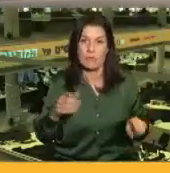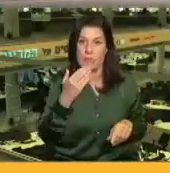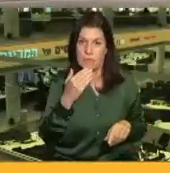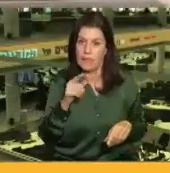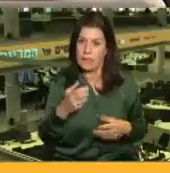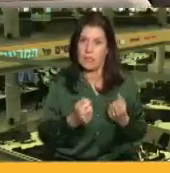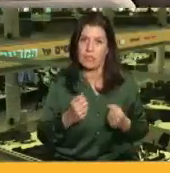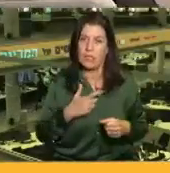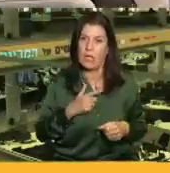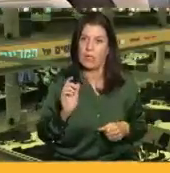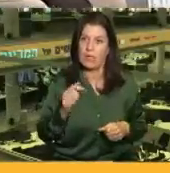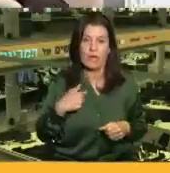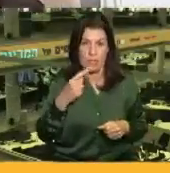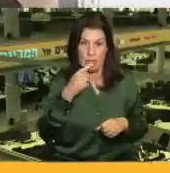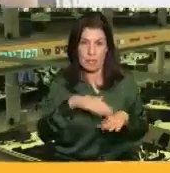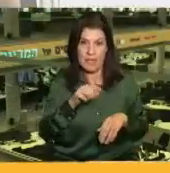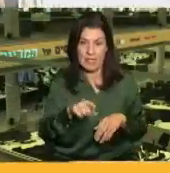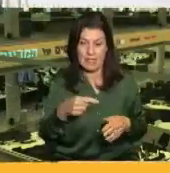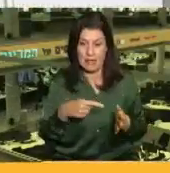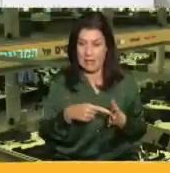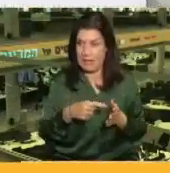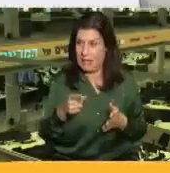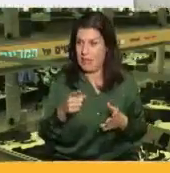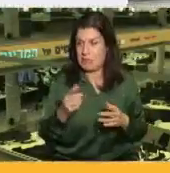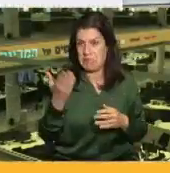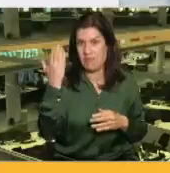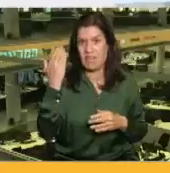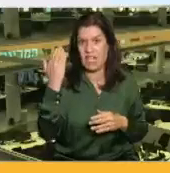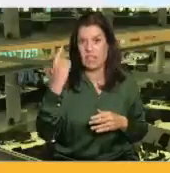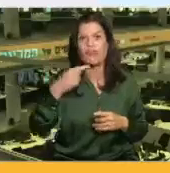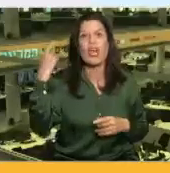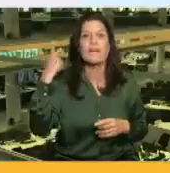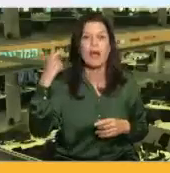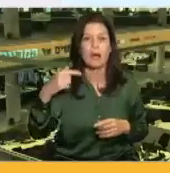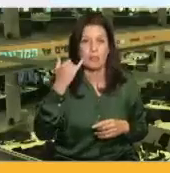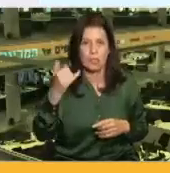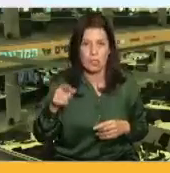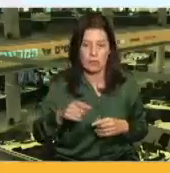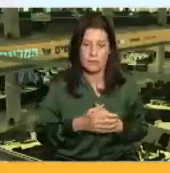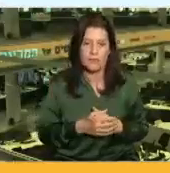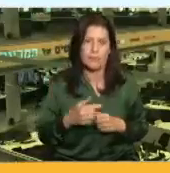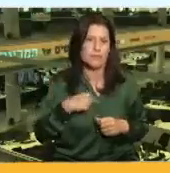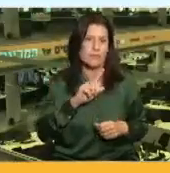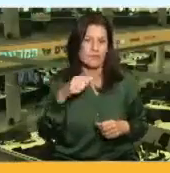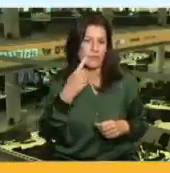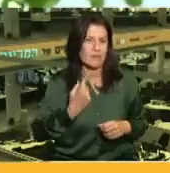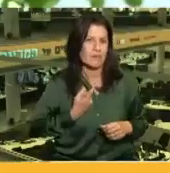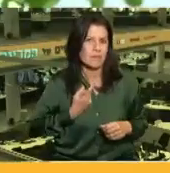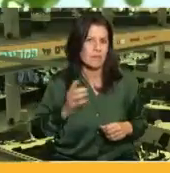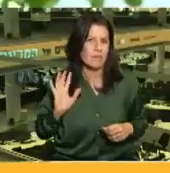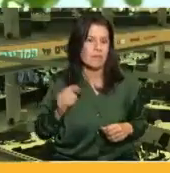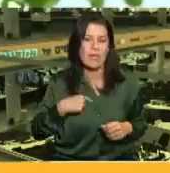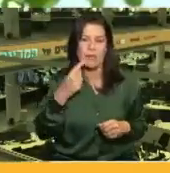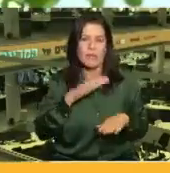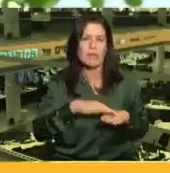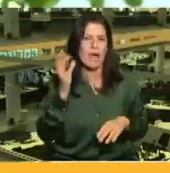אני מבקשת ממך, אני מדברת על זה עכשיו, כי זה היה כבר לפני עוד מעט שנה. שנה. אני לא רוצה, זה לא, אני לא מדברת עליי, אני לא מדברת על עצמי, אני רוצה לדבר איתך על זמרות